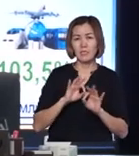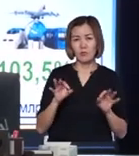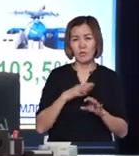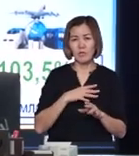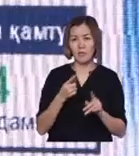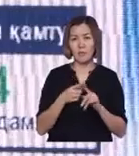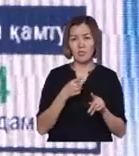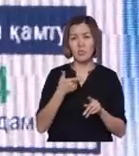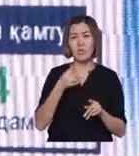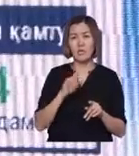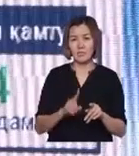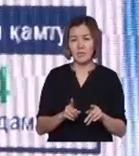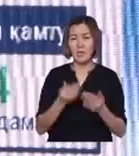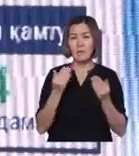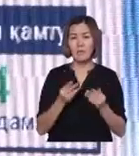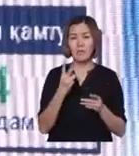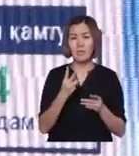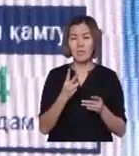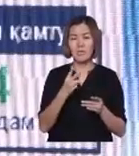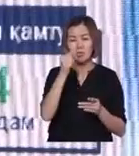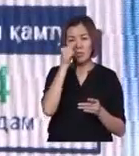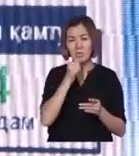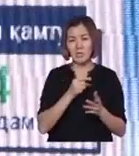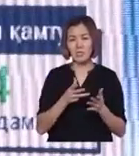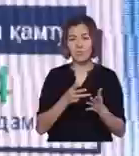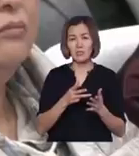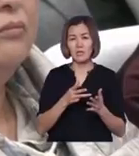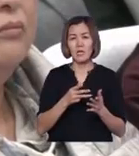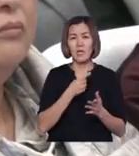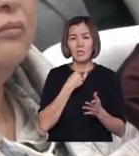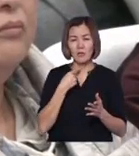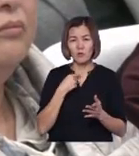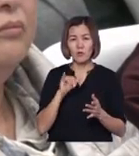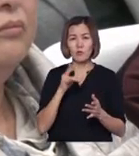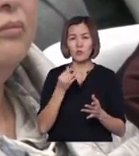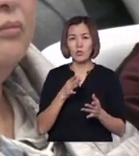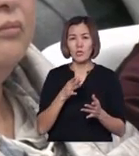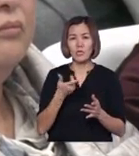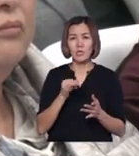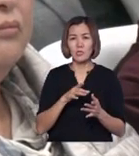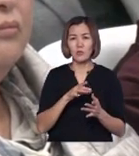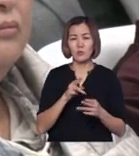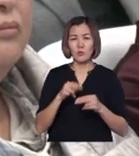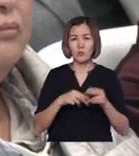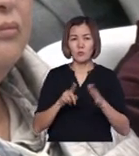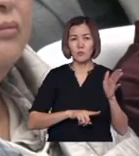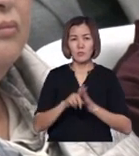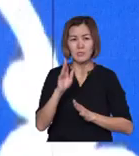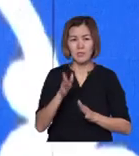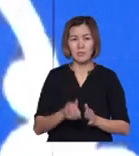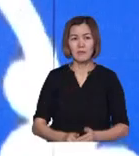тоқталды. Біріншісі газ. Биыл екінші жарты жылдықта Талдықорған Үшарал магистральды газ құбырының құрылысы